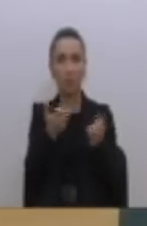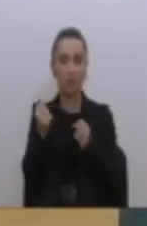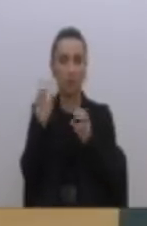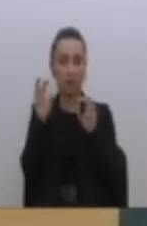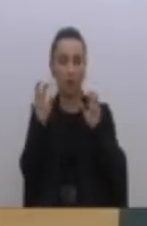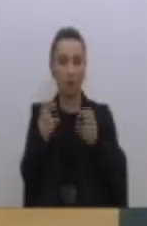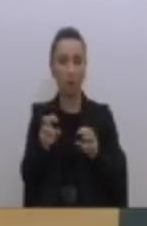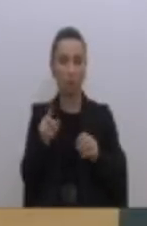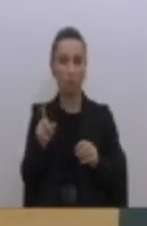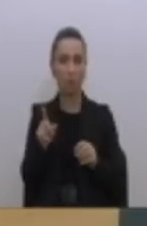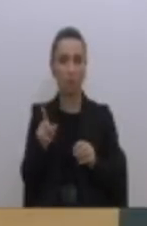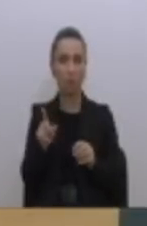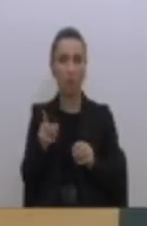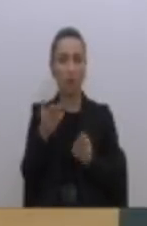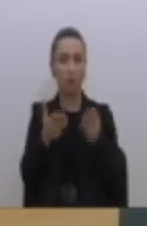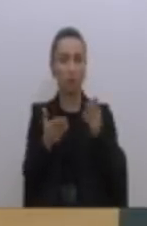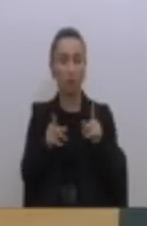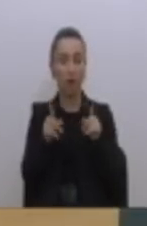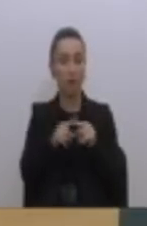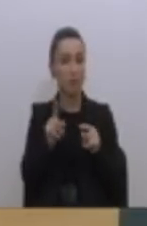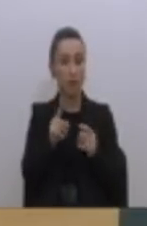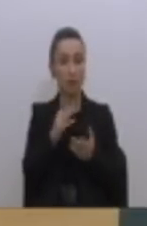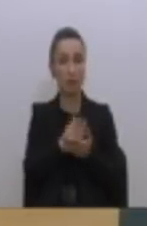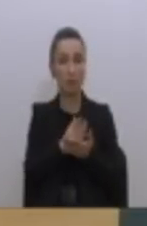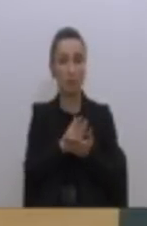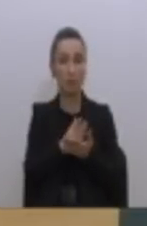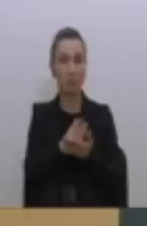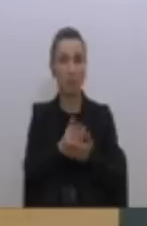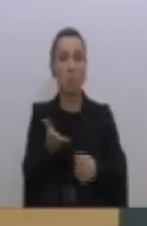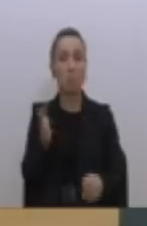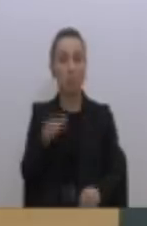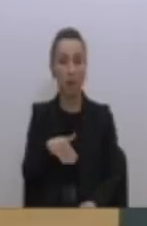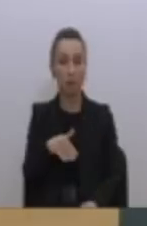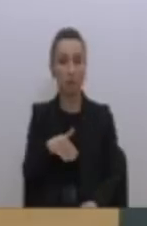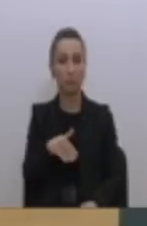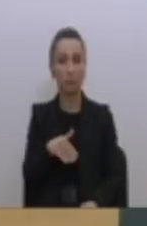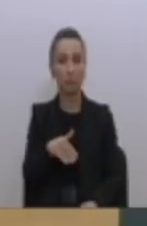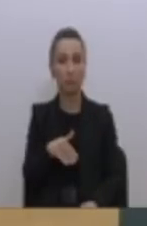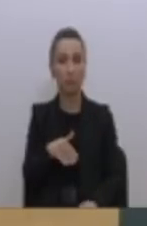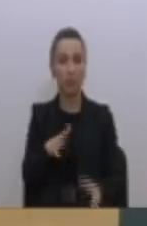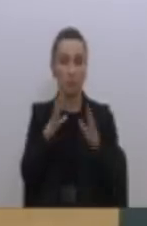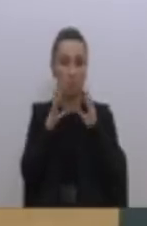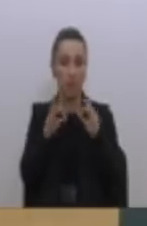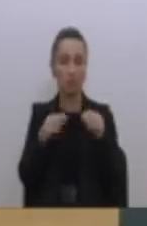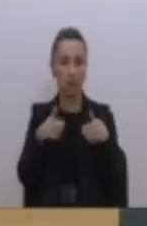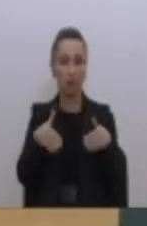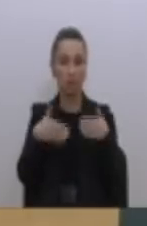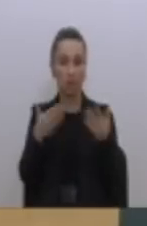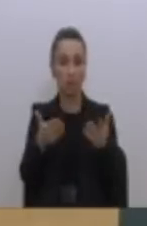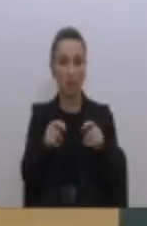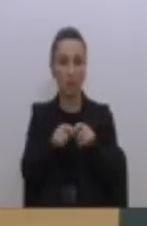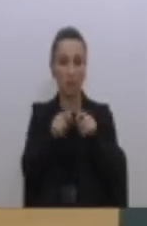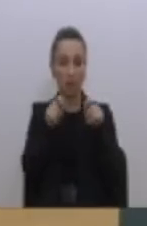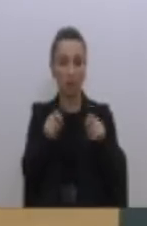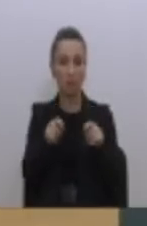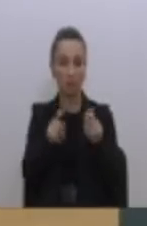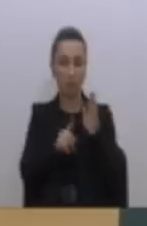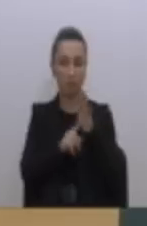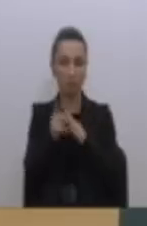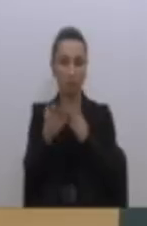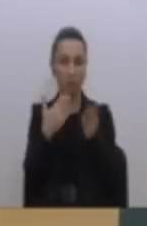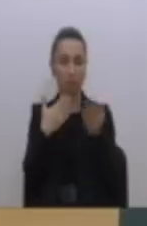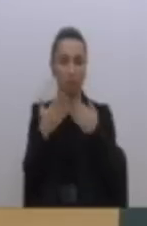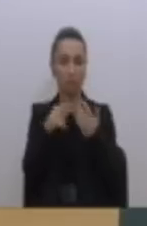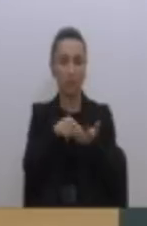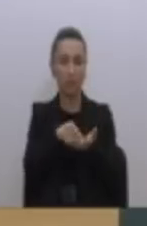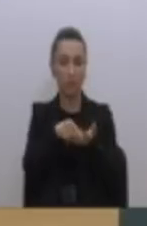კანონები. და თუ ეს ასე არ არის, მაშინ მართლა გთავაზობთ, რომ გავხსნათ ამაზე დებატები და